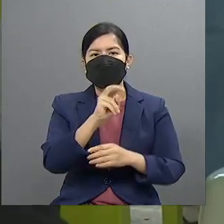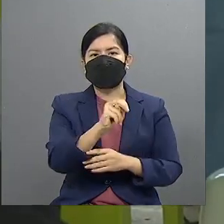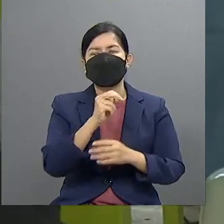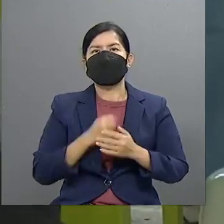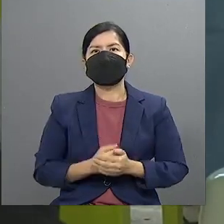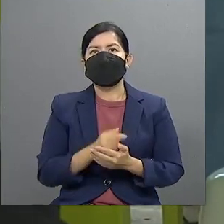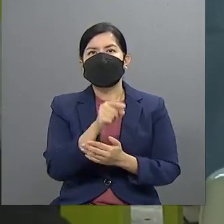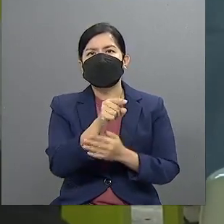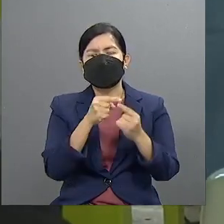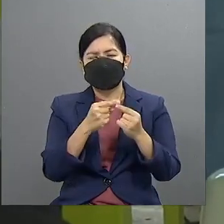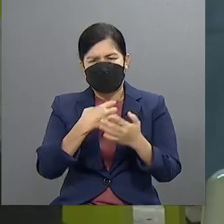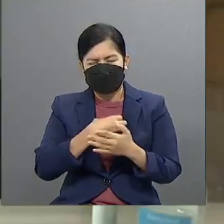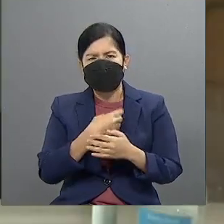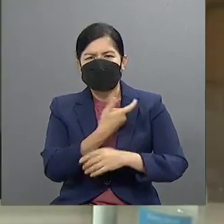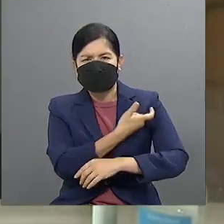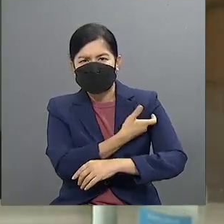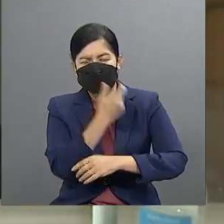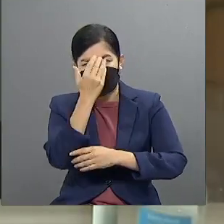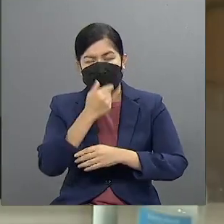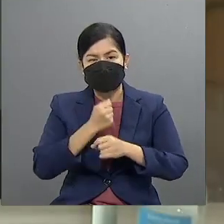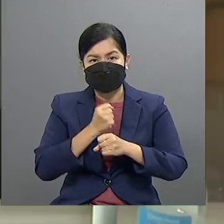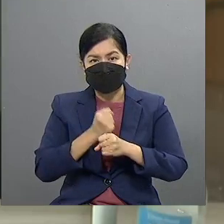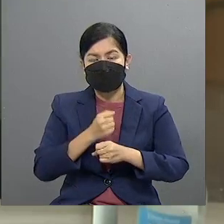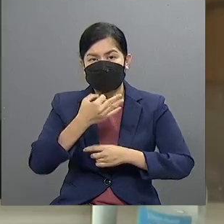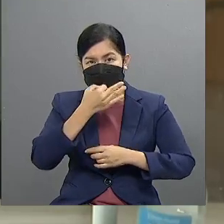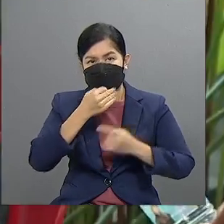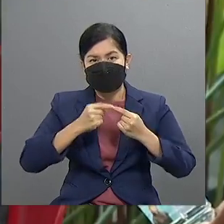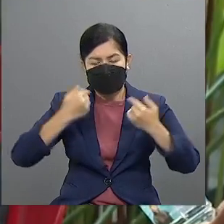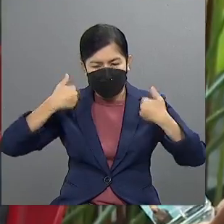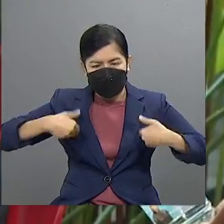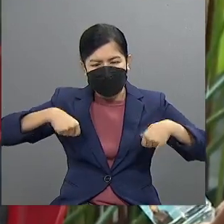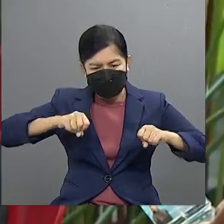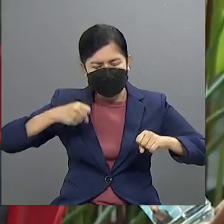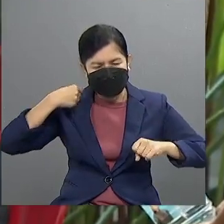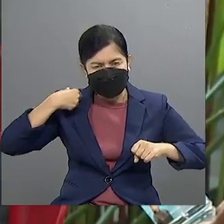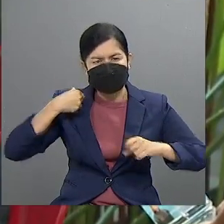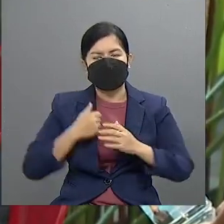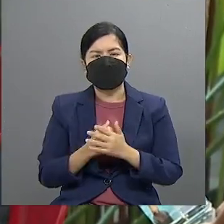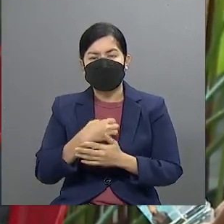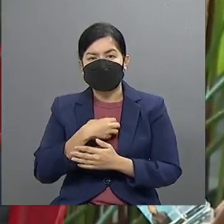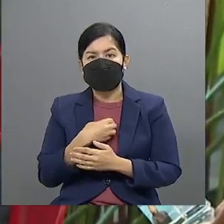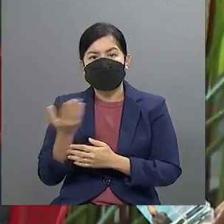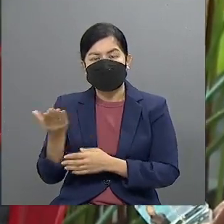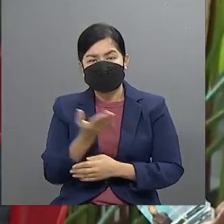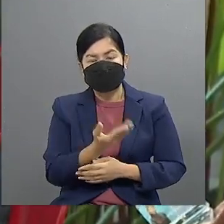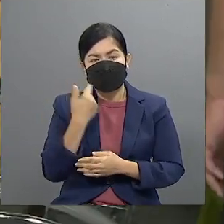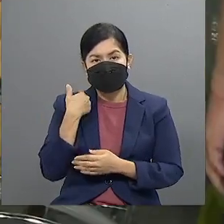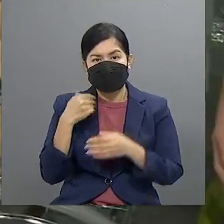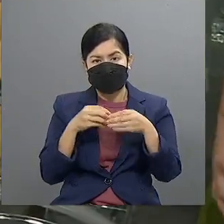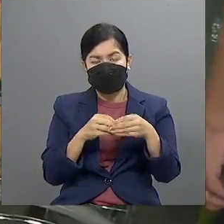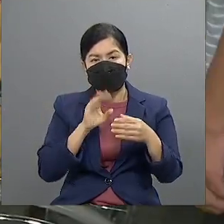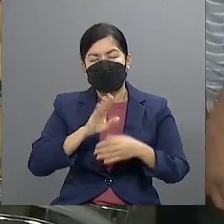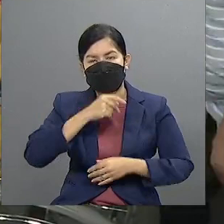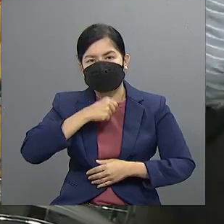บอาชีพขับรถรับจ้างค่ะกลัวว่าจะได้รับเชื้อได้ง่ายนะคะแล้วก็อยากจะชวนผู้สูงอายุที่กังวลเรื่องของอันตรายของวัคซีนให้ป